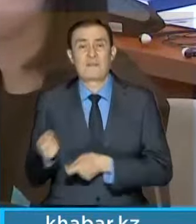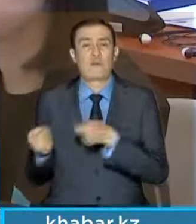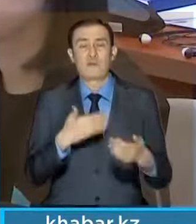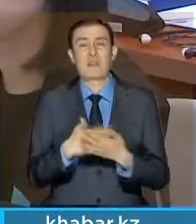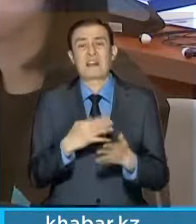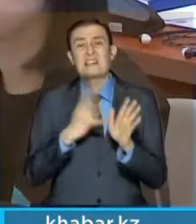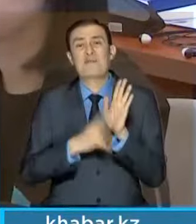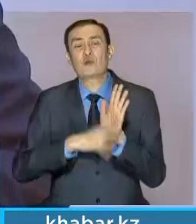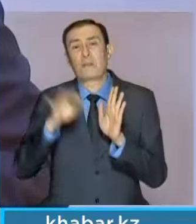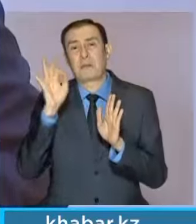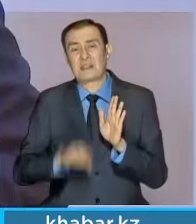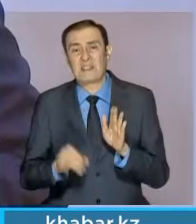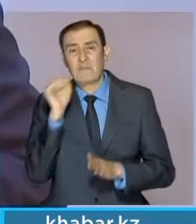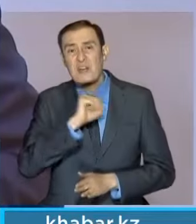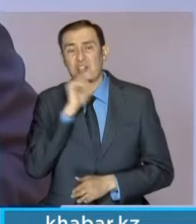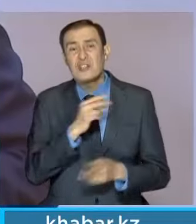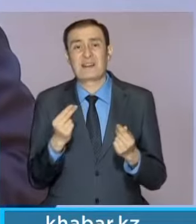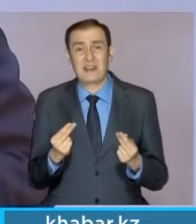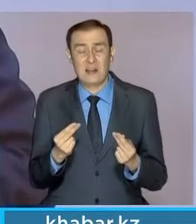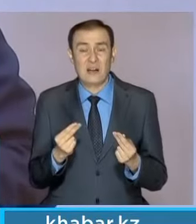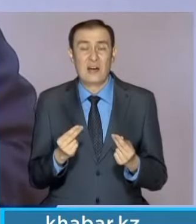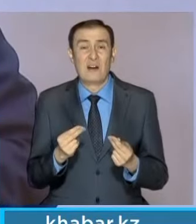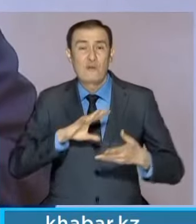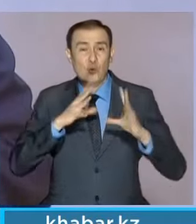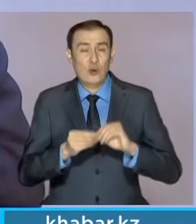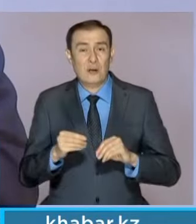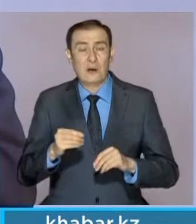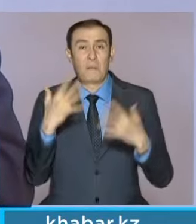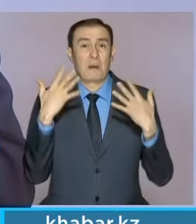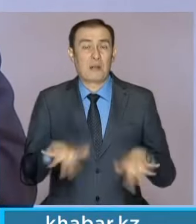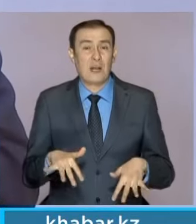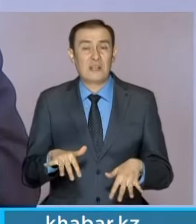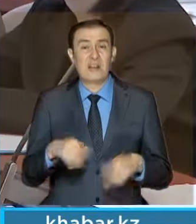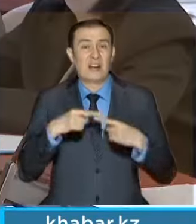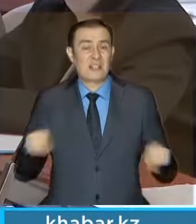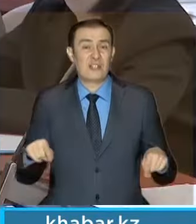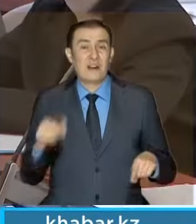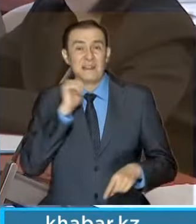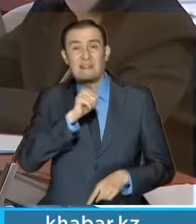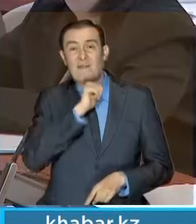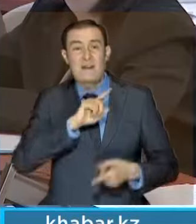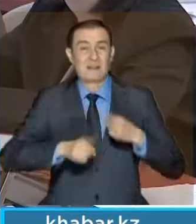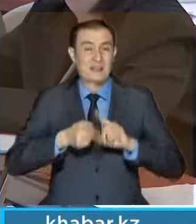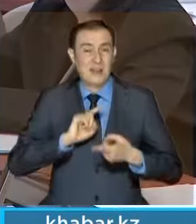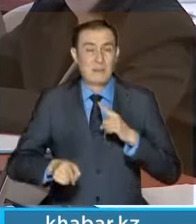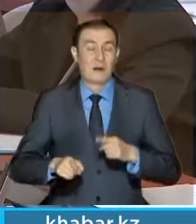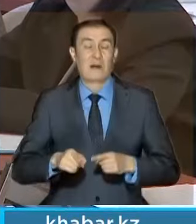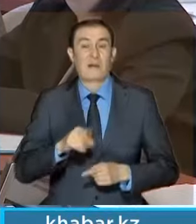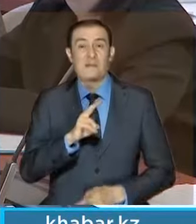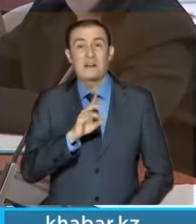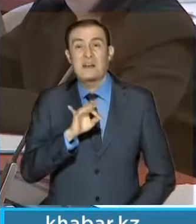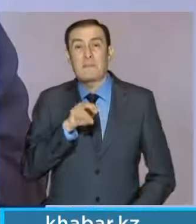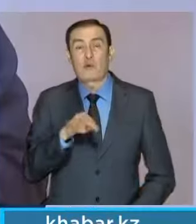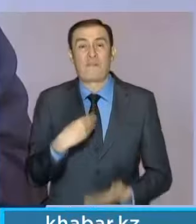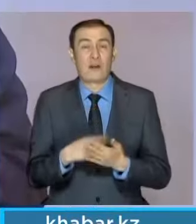порядка 90% похищенных денег, следы которых в дальнейшем теряются из-за различных теневых схем криптовалютной системы.